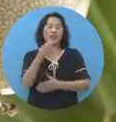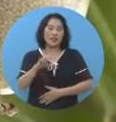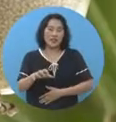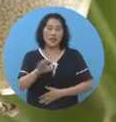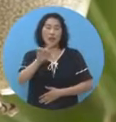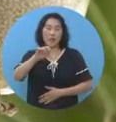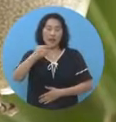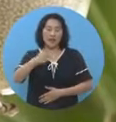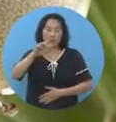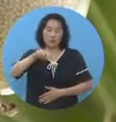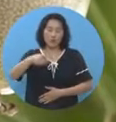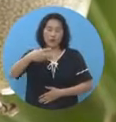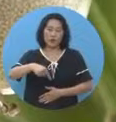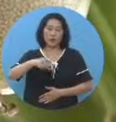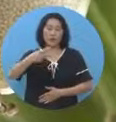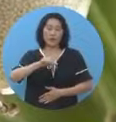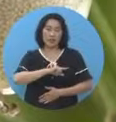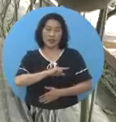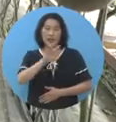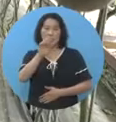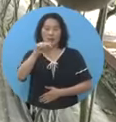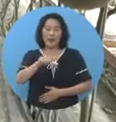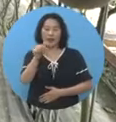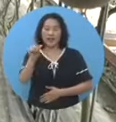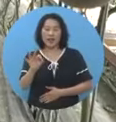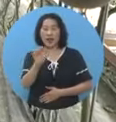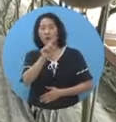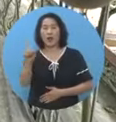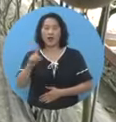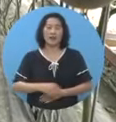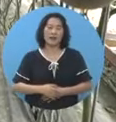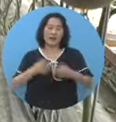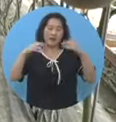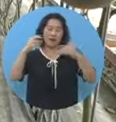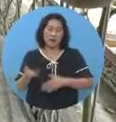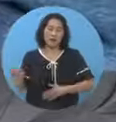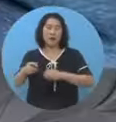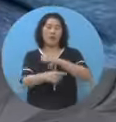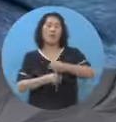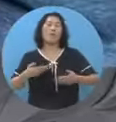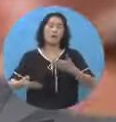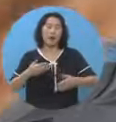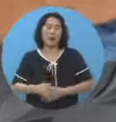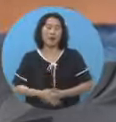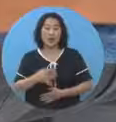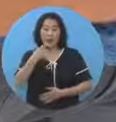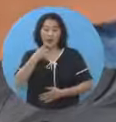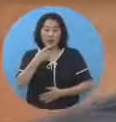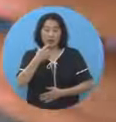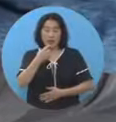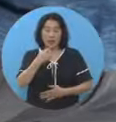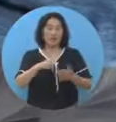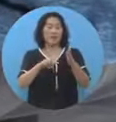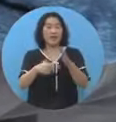원산지인 일명 패션프루트, 백향과입니다. 연일 계속되는 폭염 속에서 수확이 한창입니다.